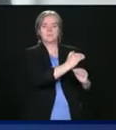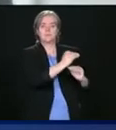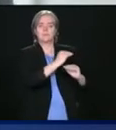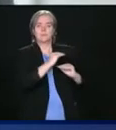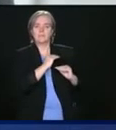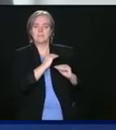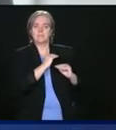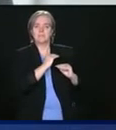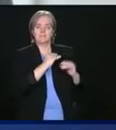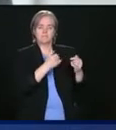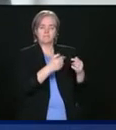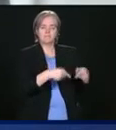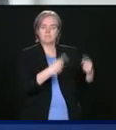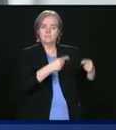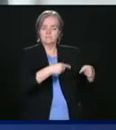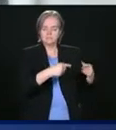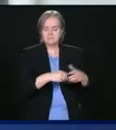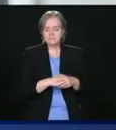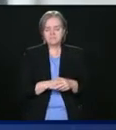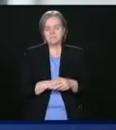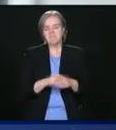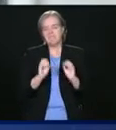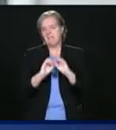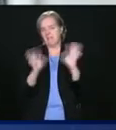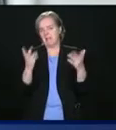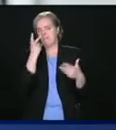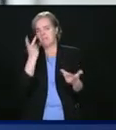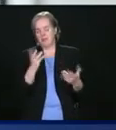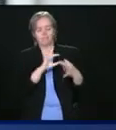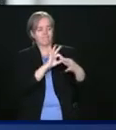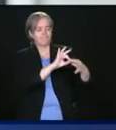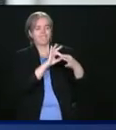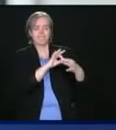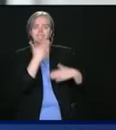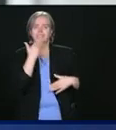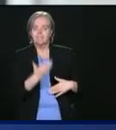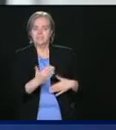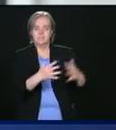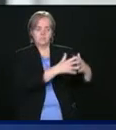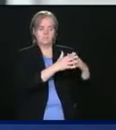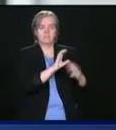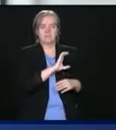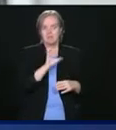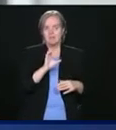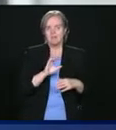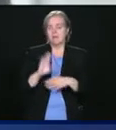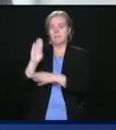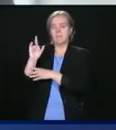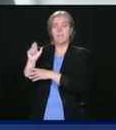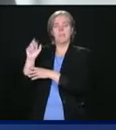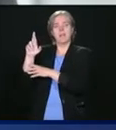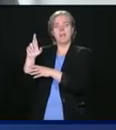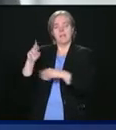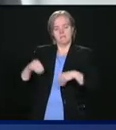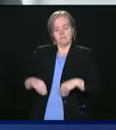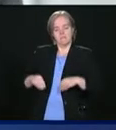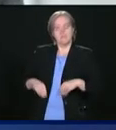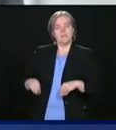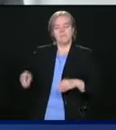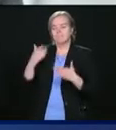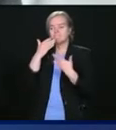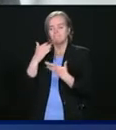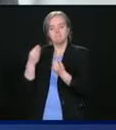côtés de la frontière. C'est un autre exemple de la relation exceptionnelle entre nos deux pays.